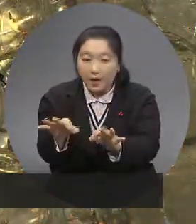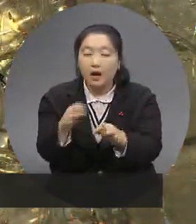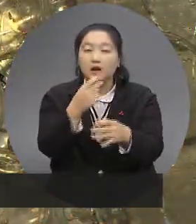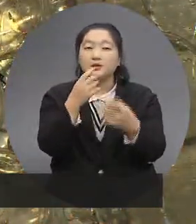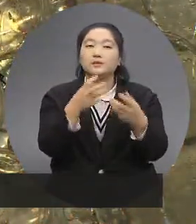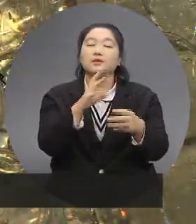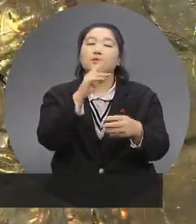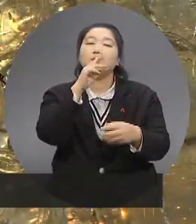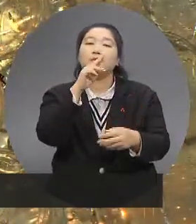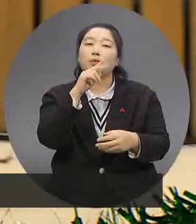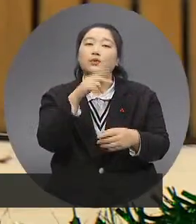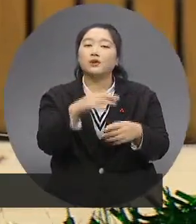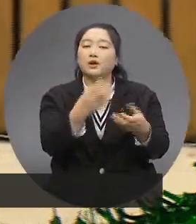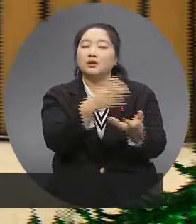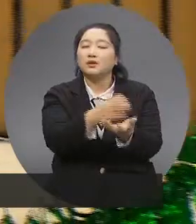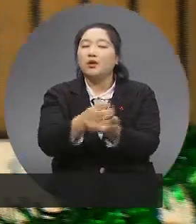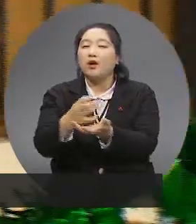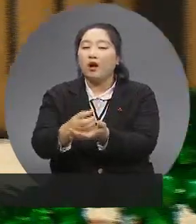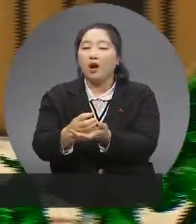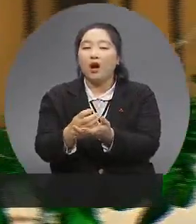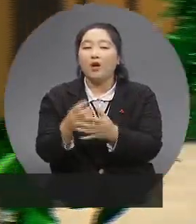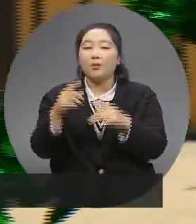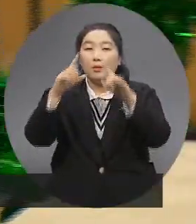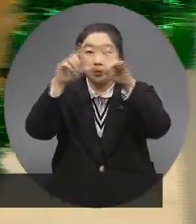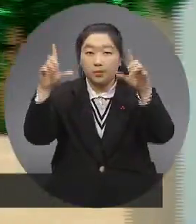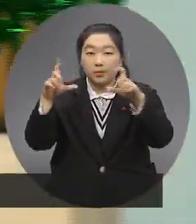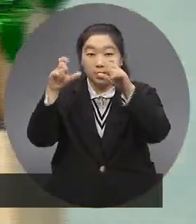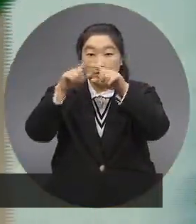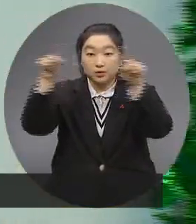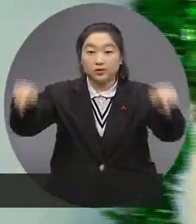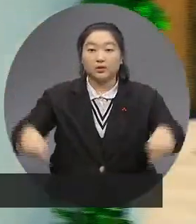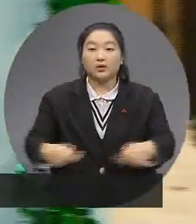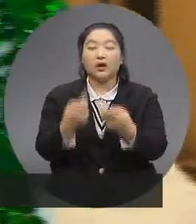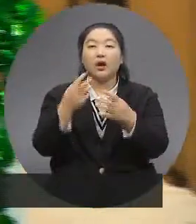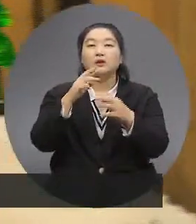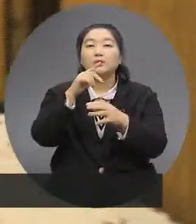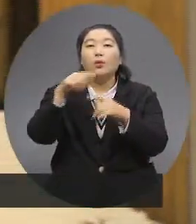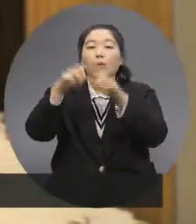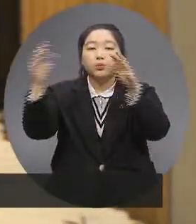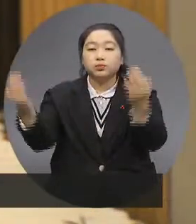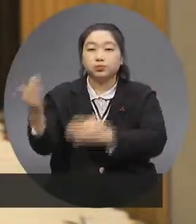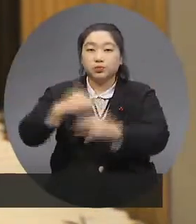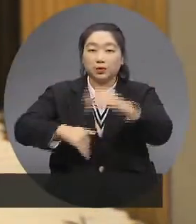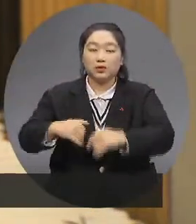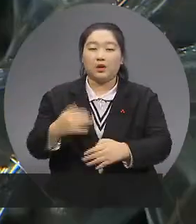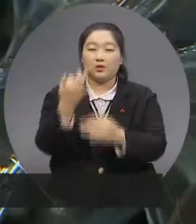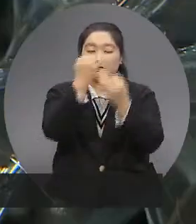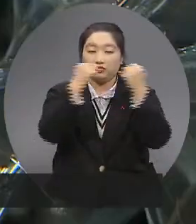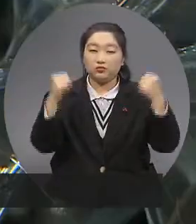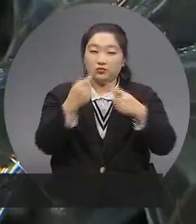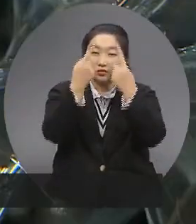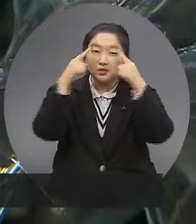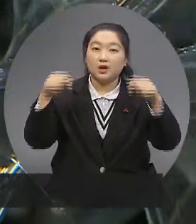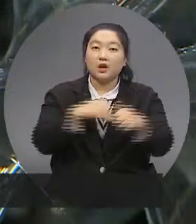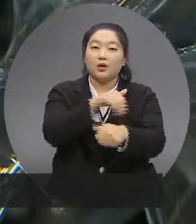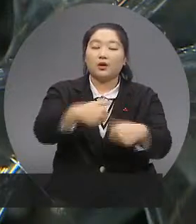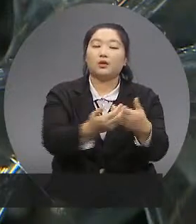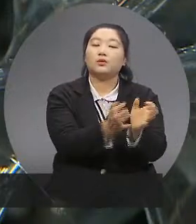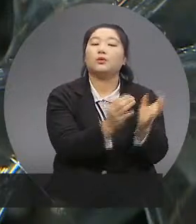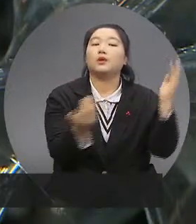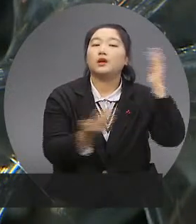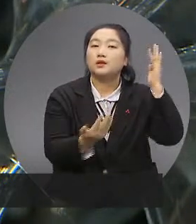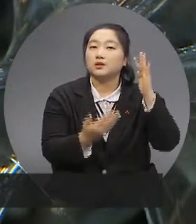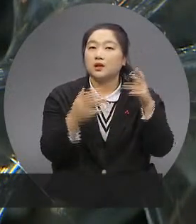컵. 포토존은 스티로폼 포장 상자로 만들어졌습니다. 충북대 환경동아리 학생, 동네